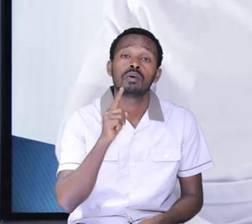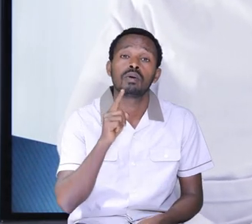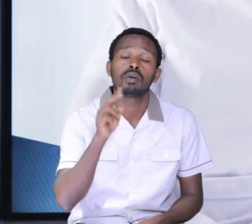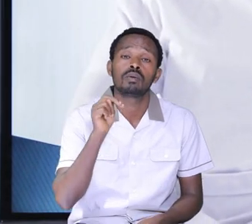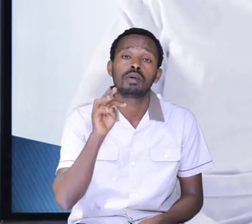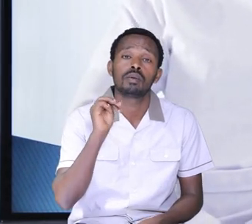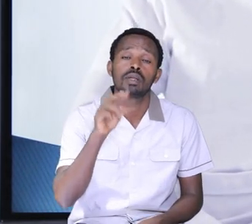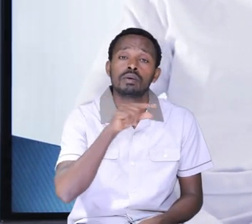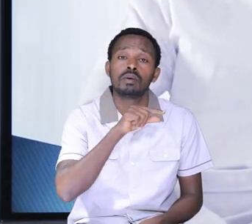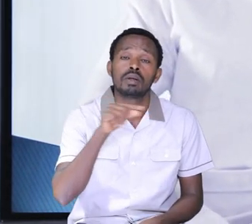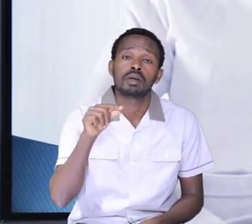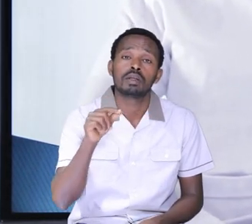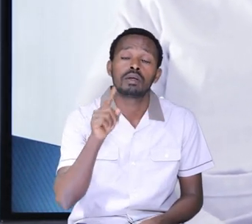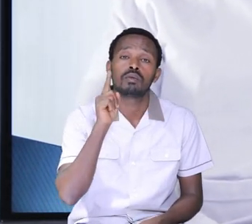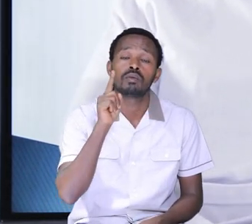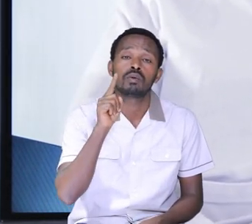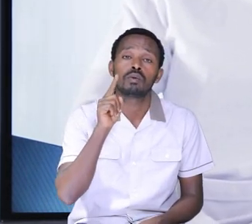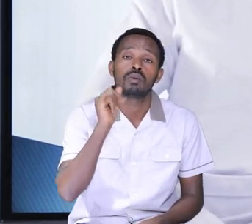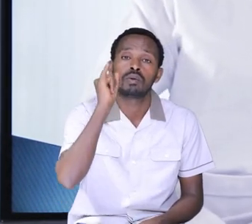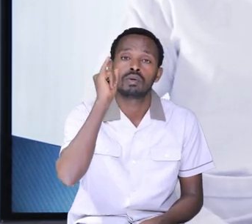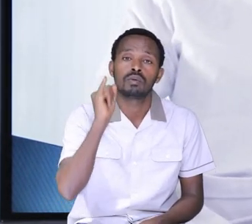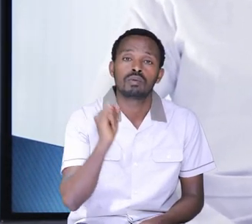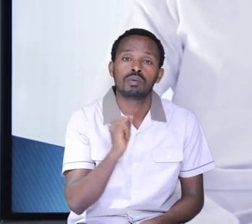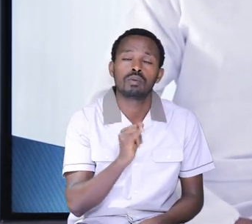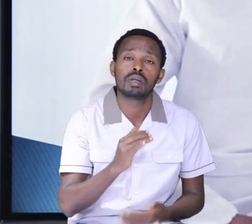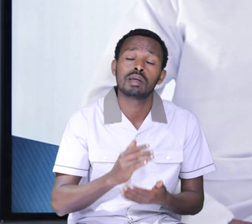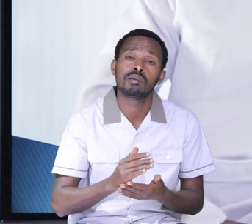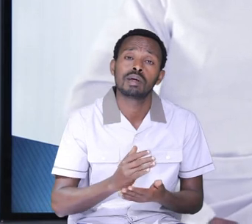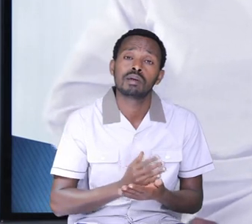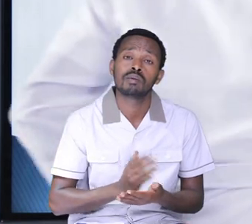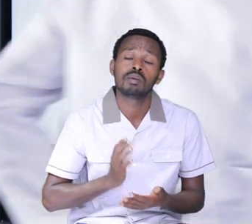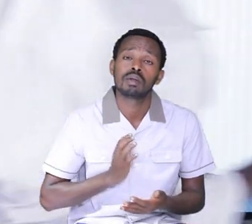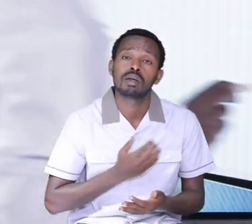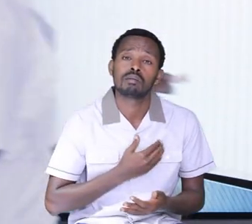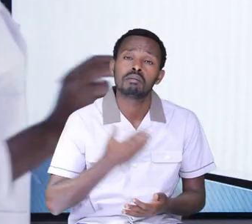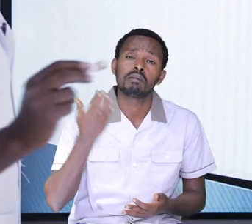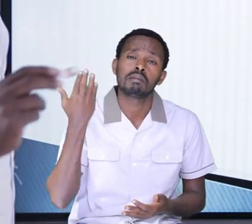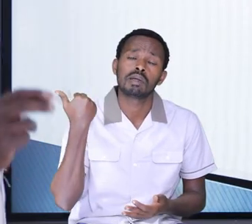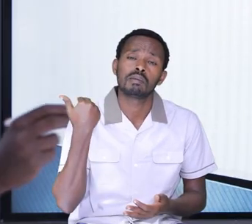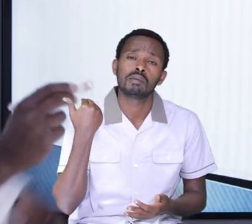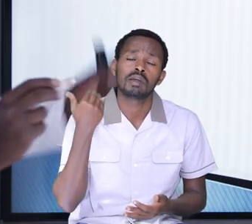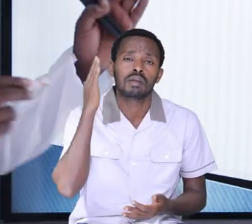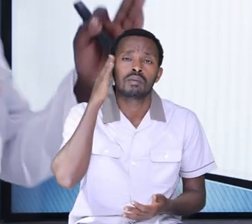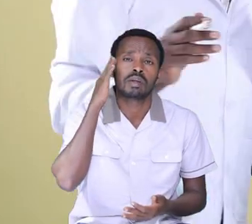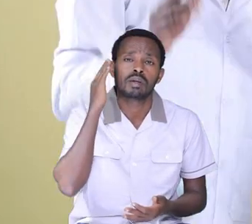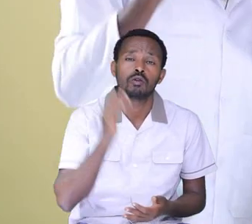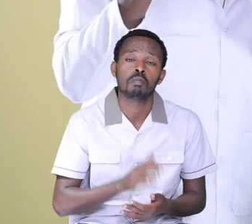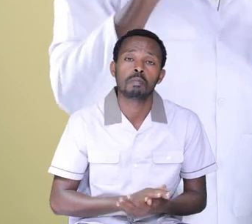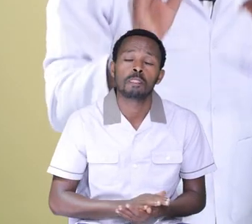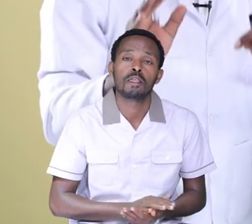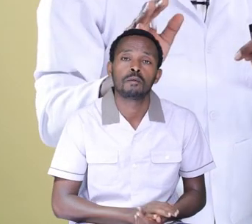metrin walqita ta tokko juuli kanjettu barnota kenyero darbe rawbanni rashikan kanafu unity